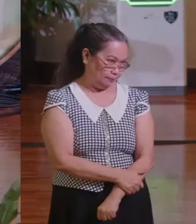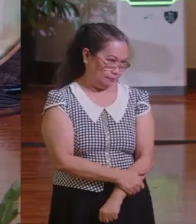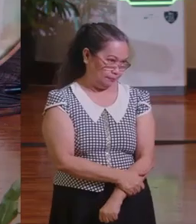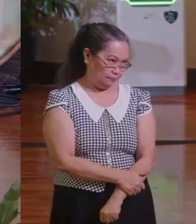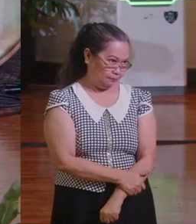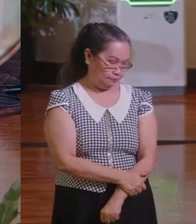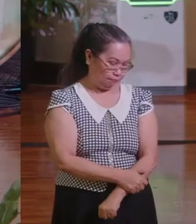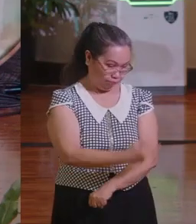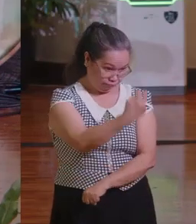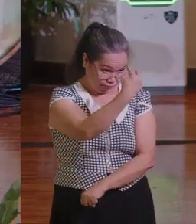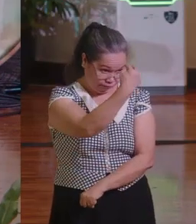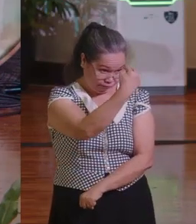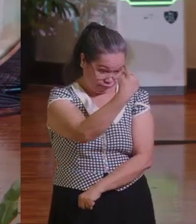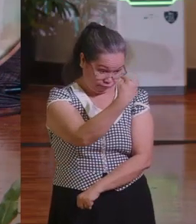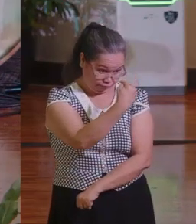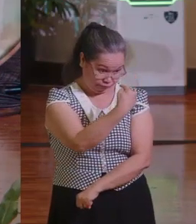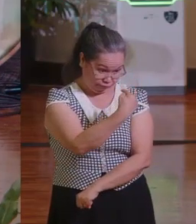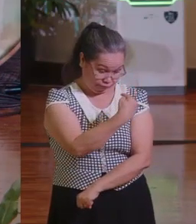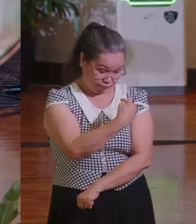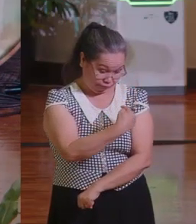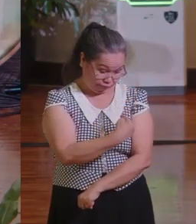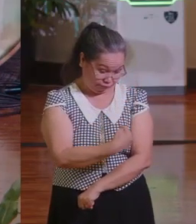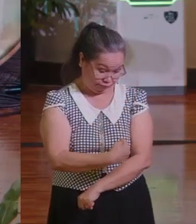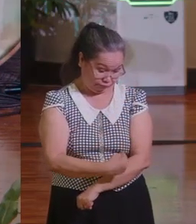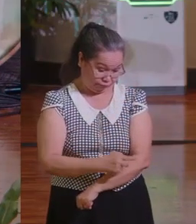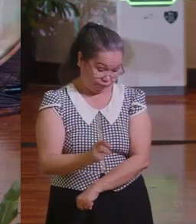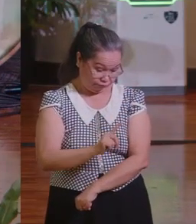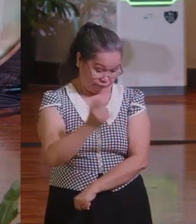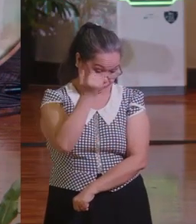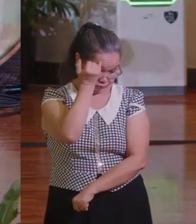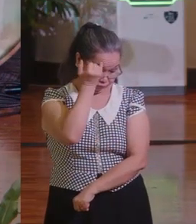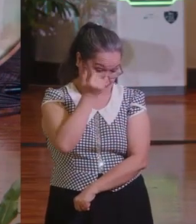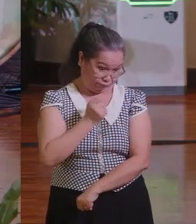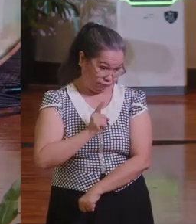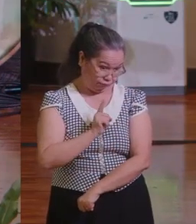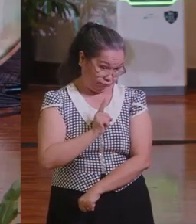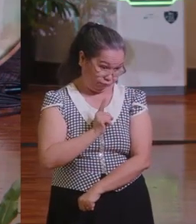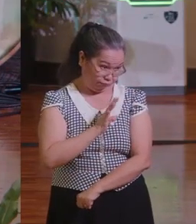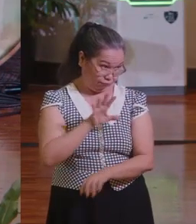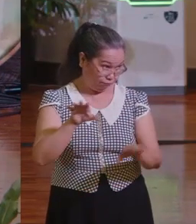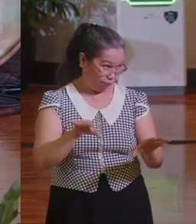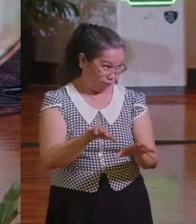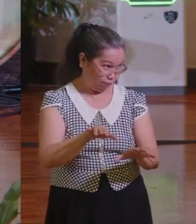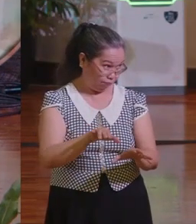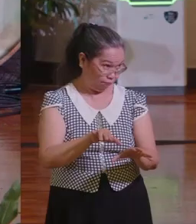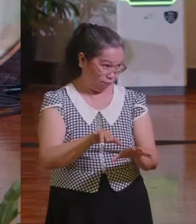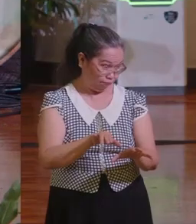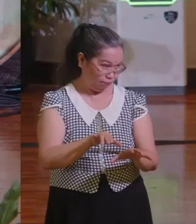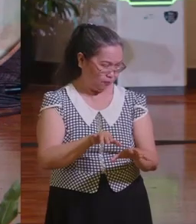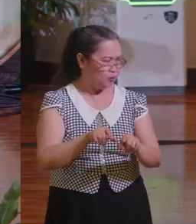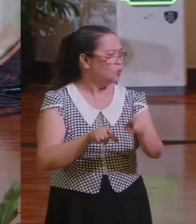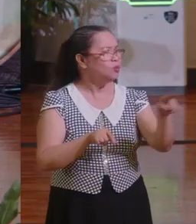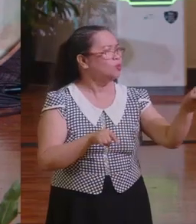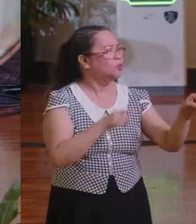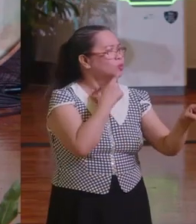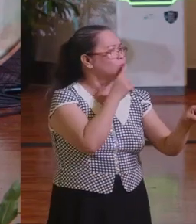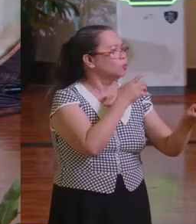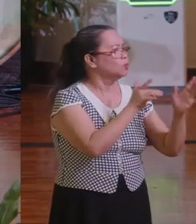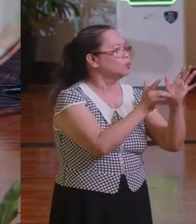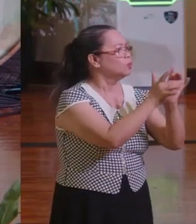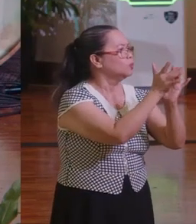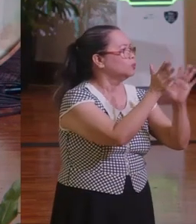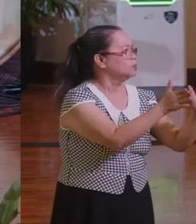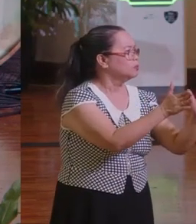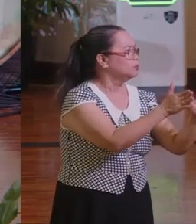at makita kung ano talaga ang motivation nyo sa inyong puso. Kaya yung pong you who are spiritual ay